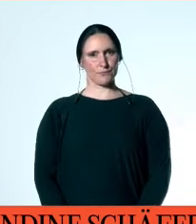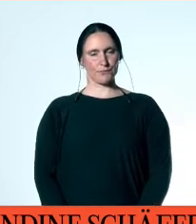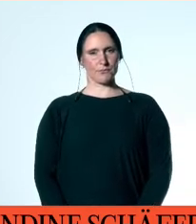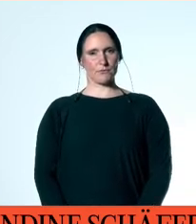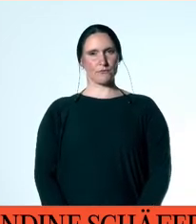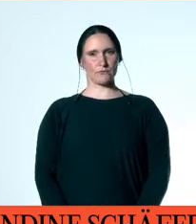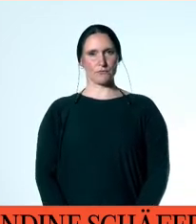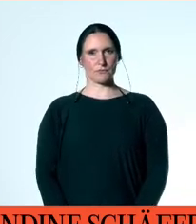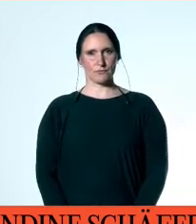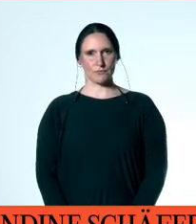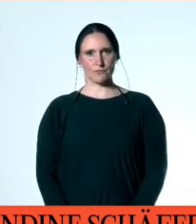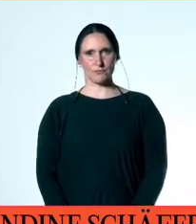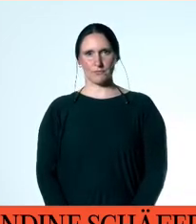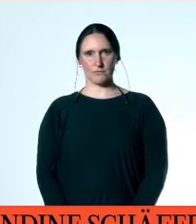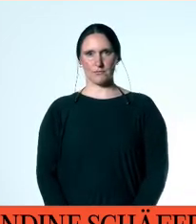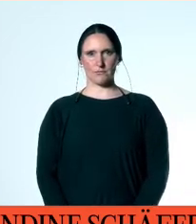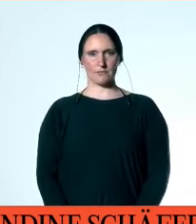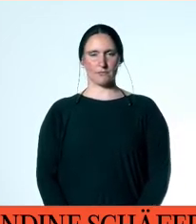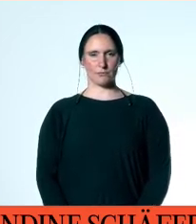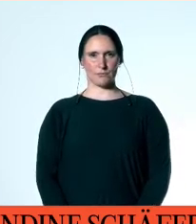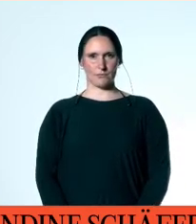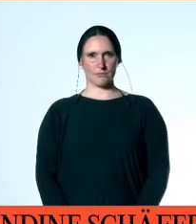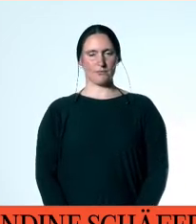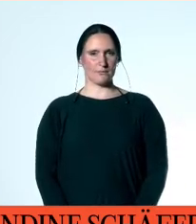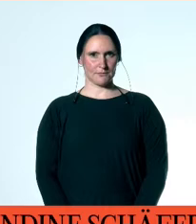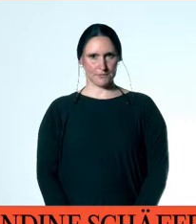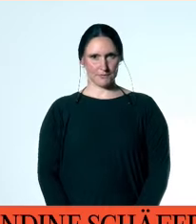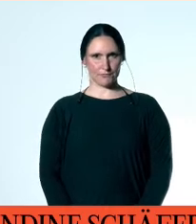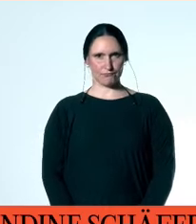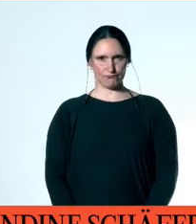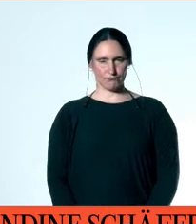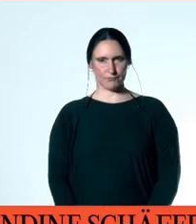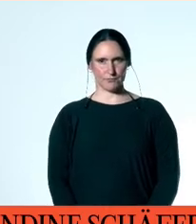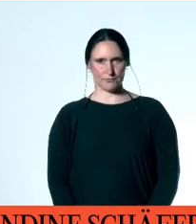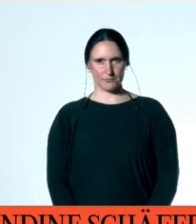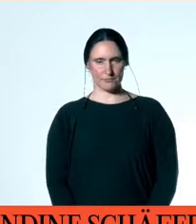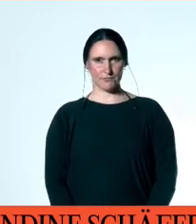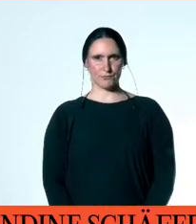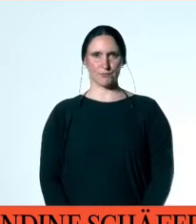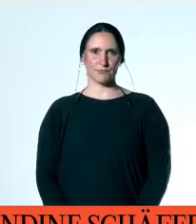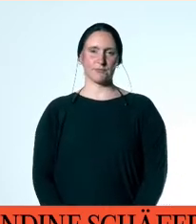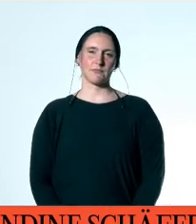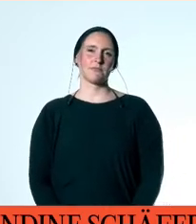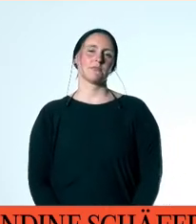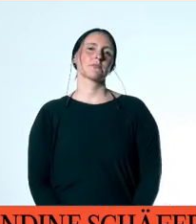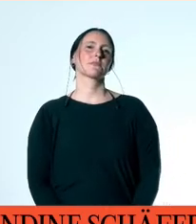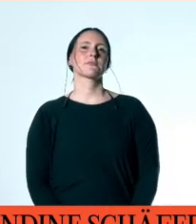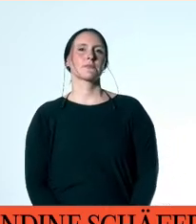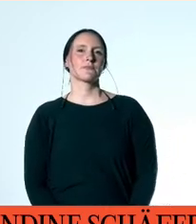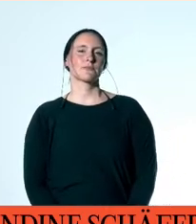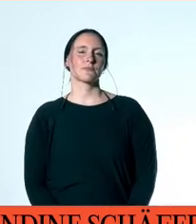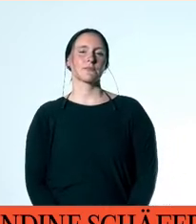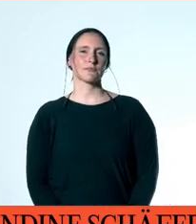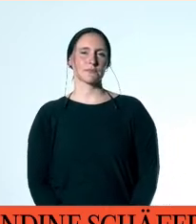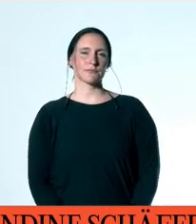aber eigentlich eher materieller Art. Es ging um Ressourcen, es ging um Unterstützung, da hätten wir